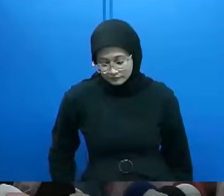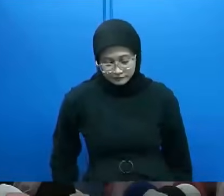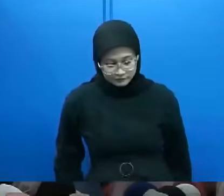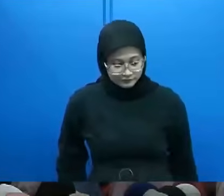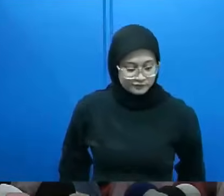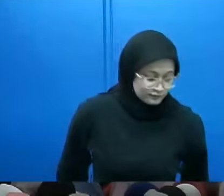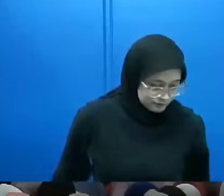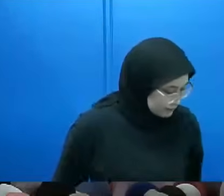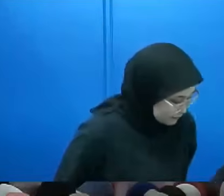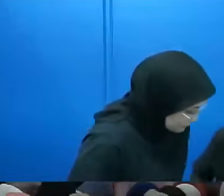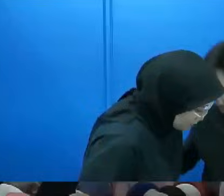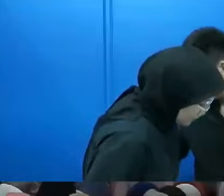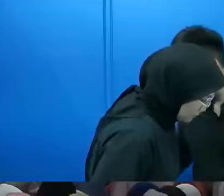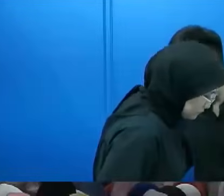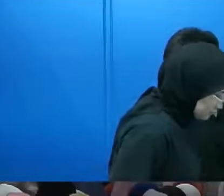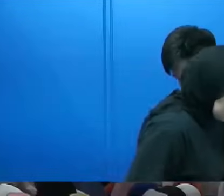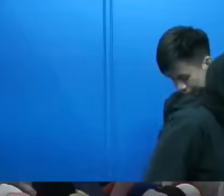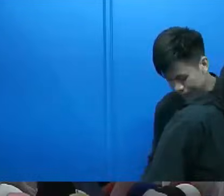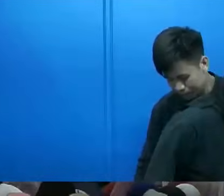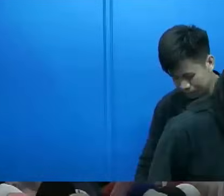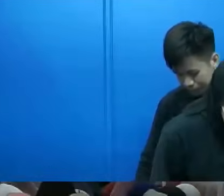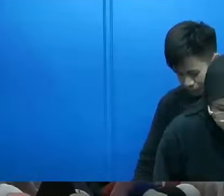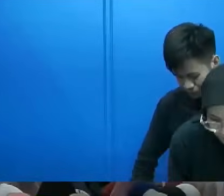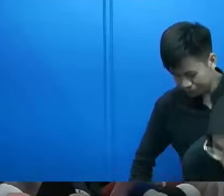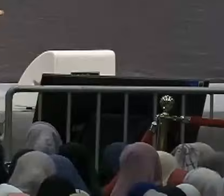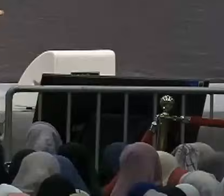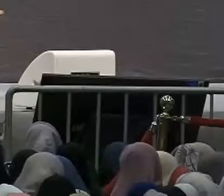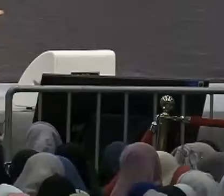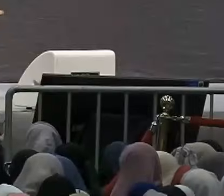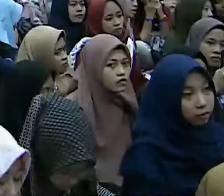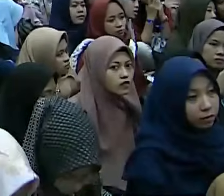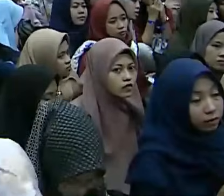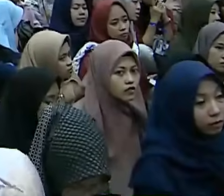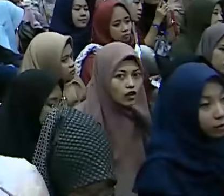anhuma. Jundub bin Junadah, pembegal masuk Islam, hijrah, jadi pendakwah.